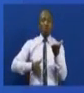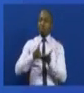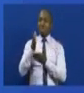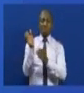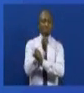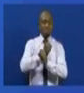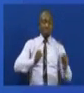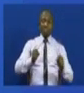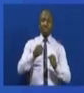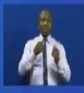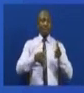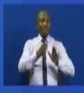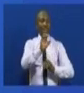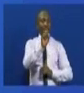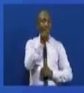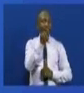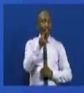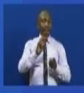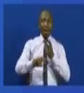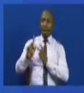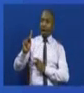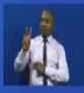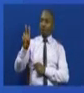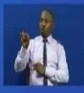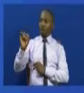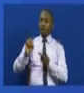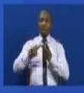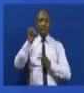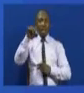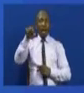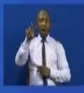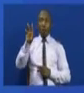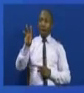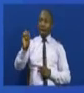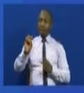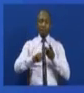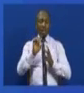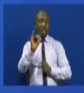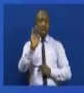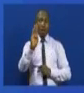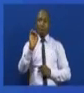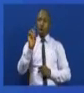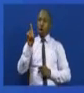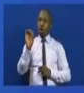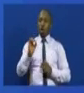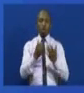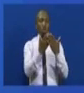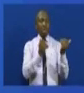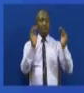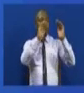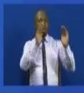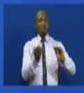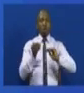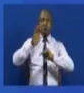Kahunda, Nyanchenche pamoja na Nyangwale na Ibondo Kasungamile, kufuatia baadhi ya miundombinu ya